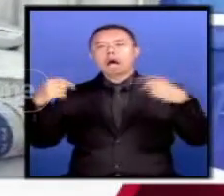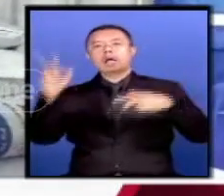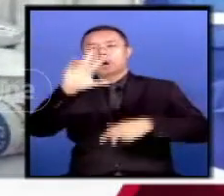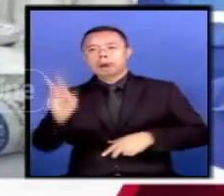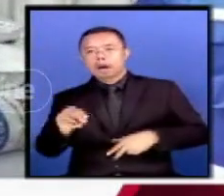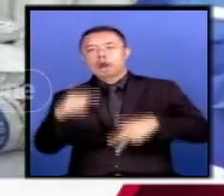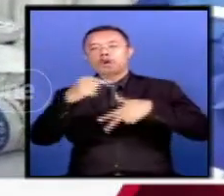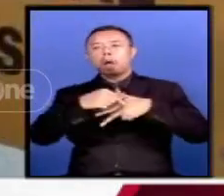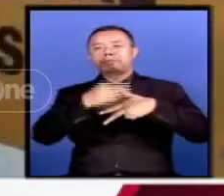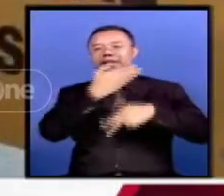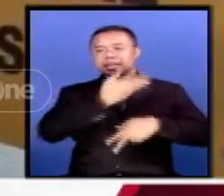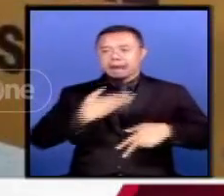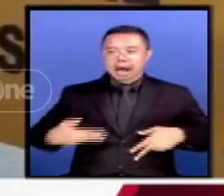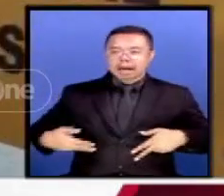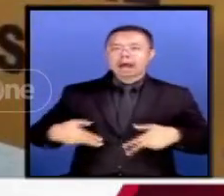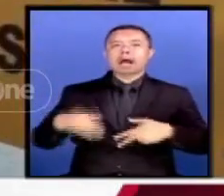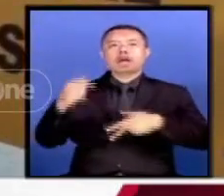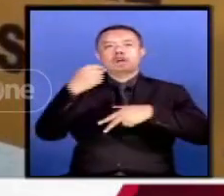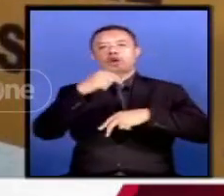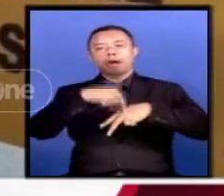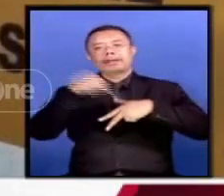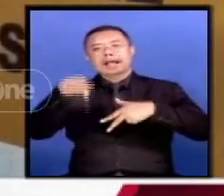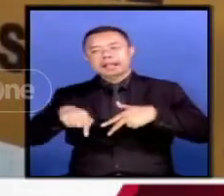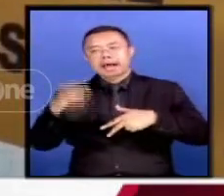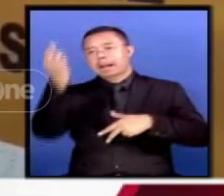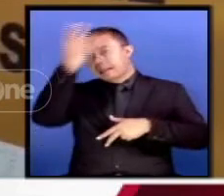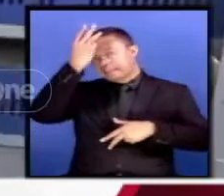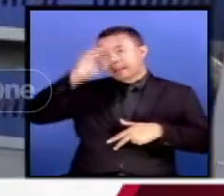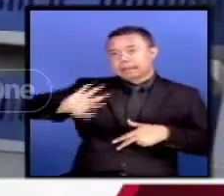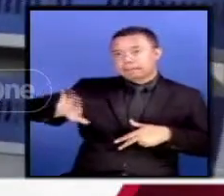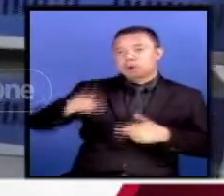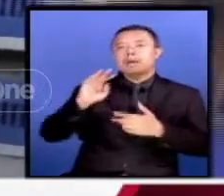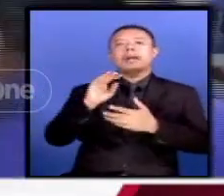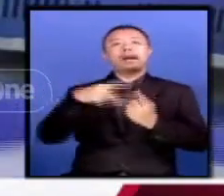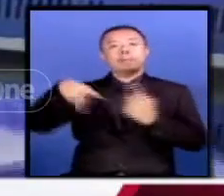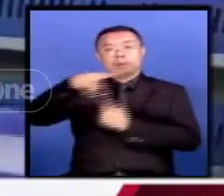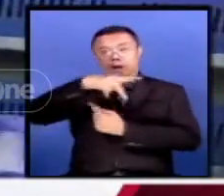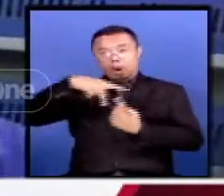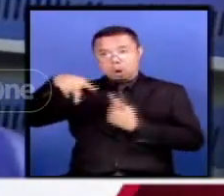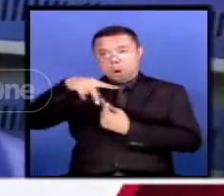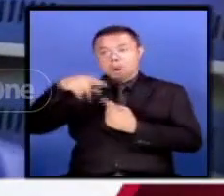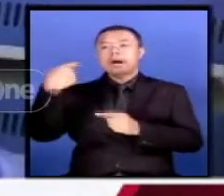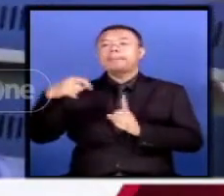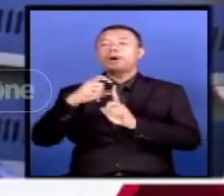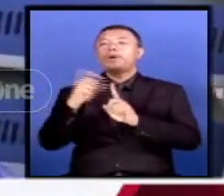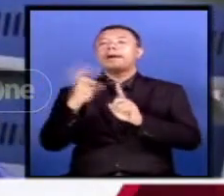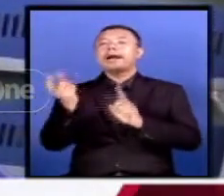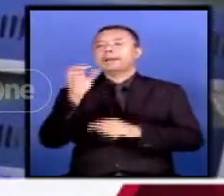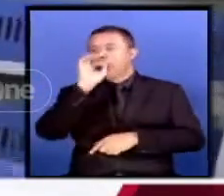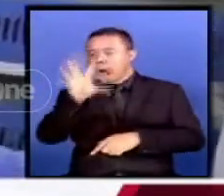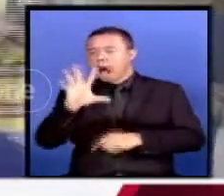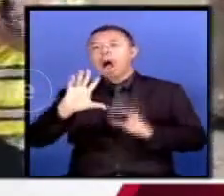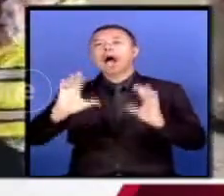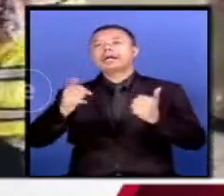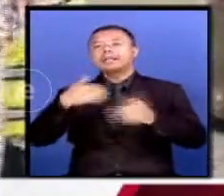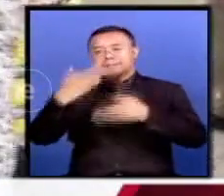Tenggara, Sulawesi Selatan, Kalimantan Timur, Kalimantan Selatan, dan Kepulauan Riau. Kementerian PUPR memastikan produk dari